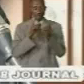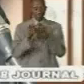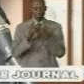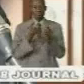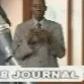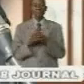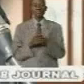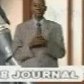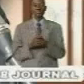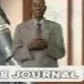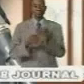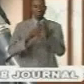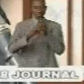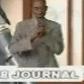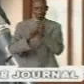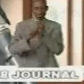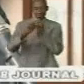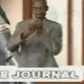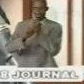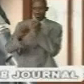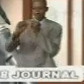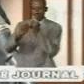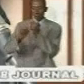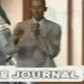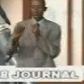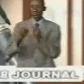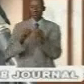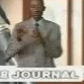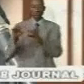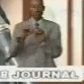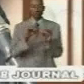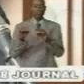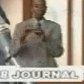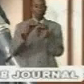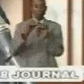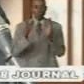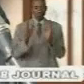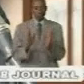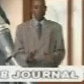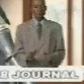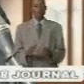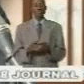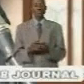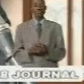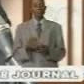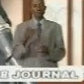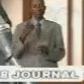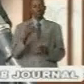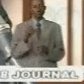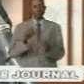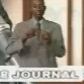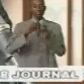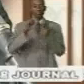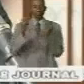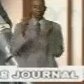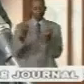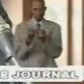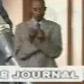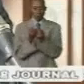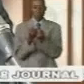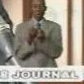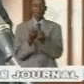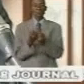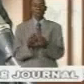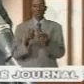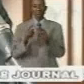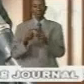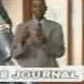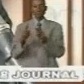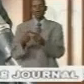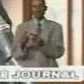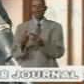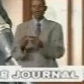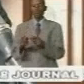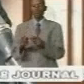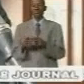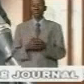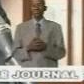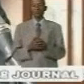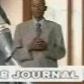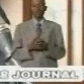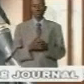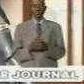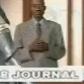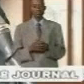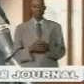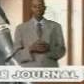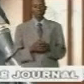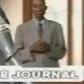les opérateurs du GSM et les ISP, c'est-à-dire les téléphones cellulaires, mais aussi l'Internet. Et